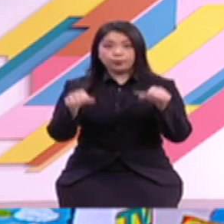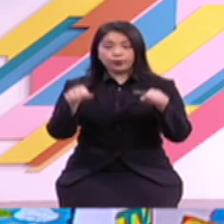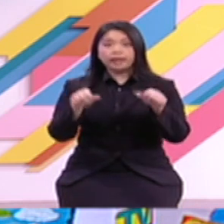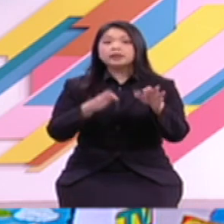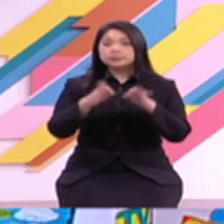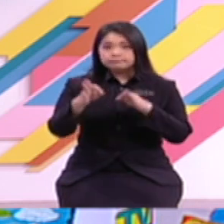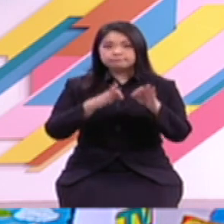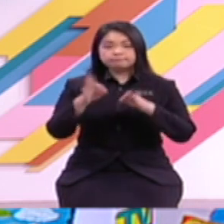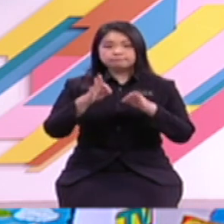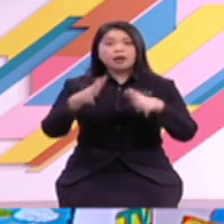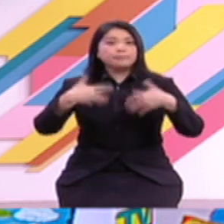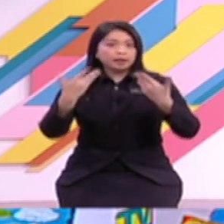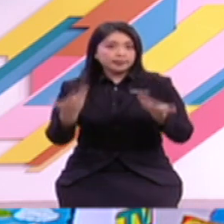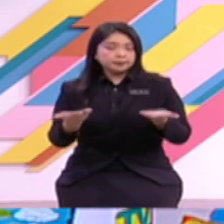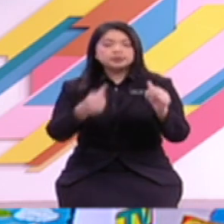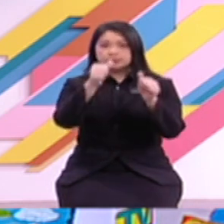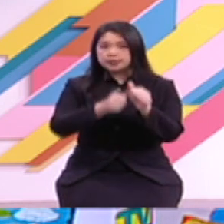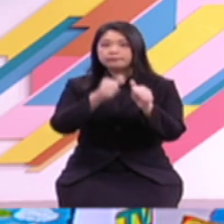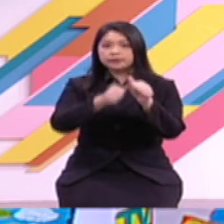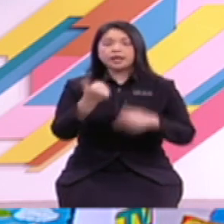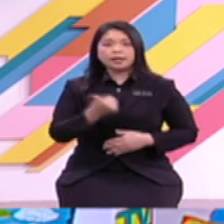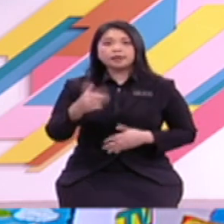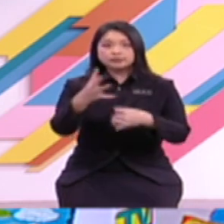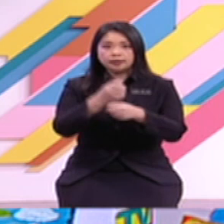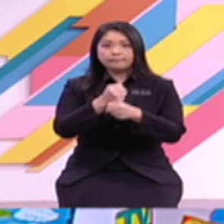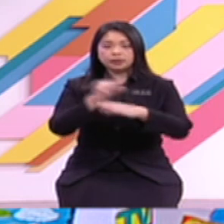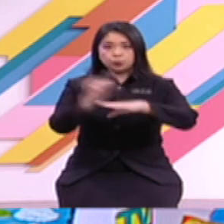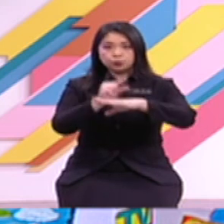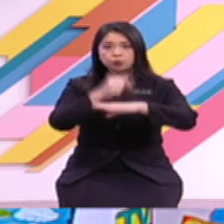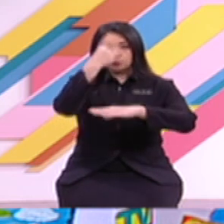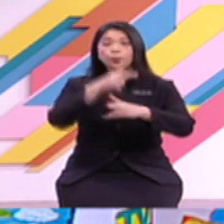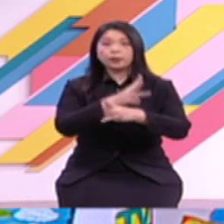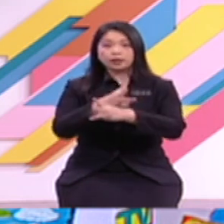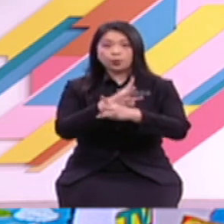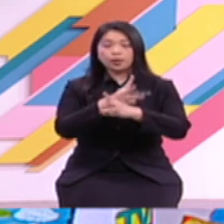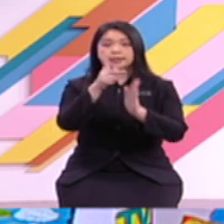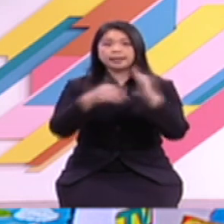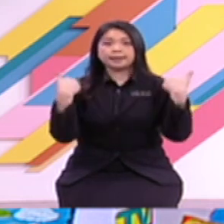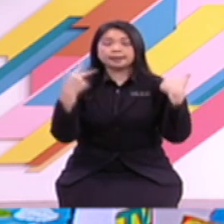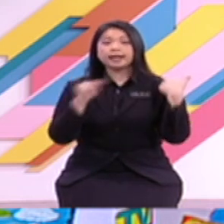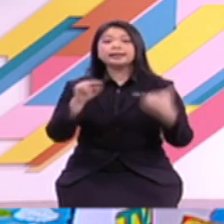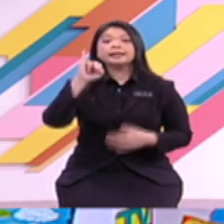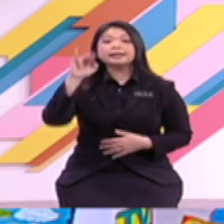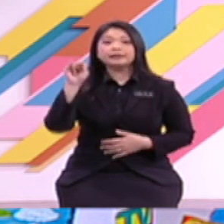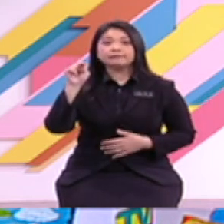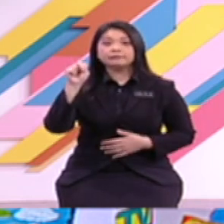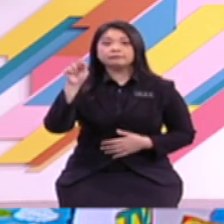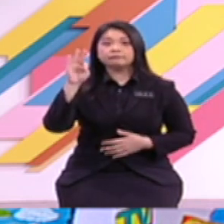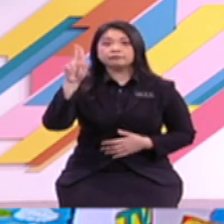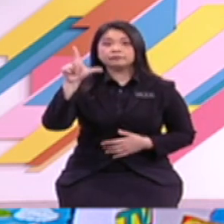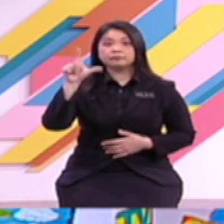menerangkan bagaimana setiap kala itu dapat digunakan untuk mengawal keadaan inflasi kita akan terang